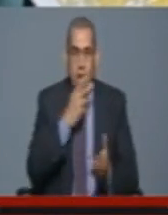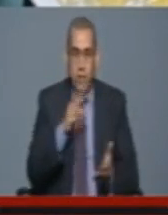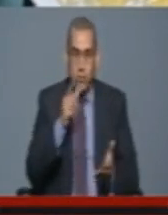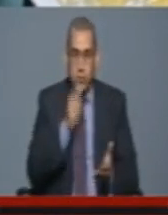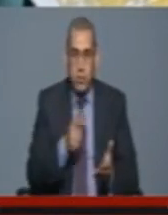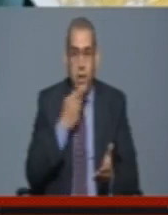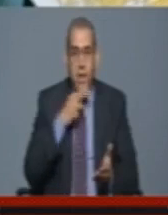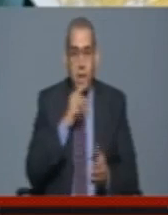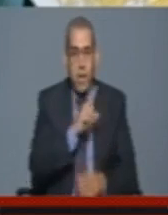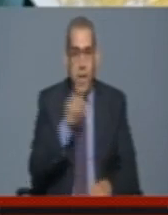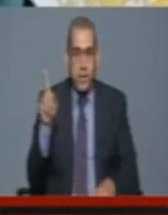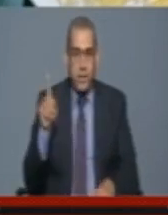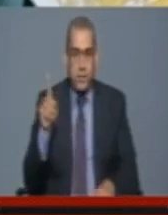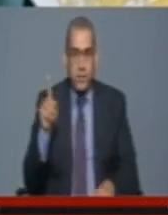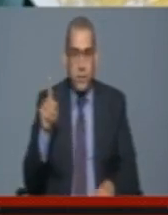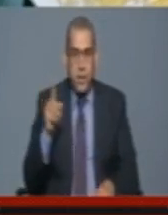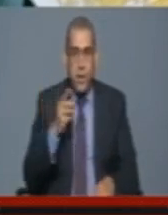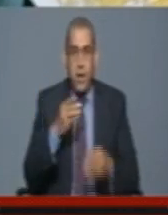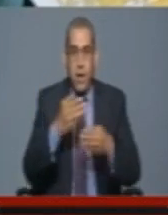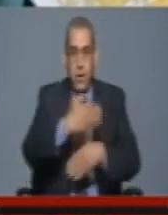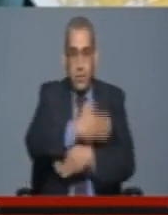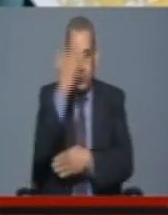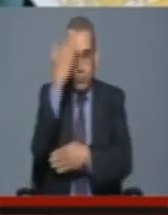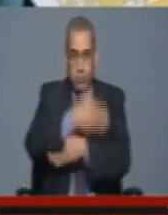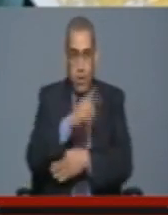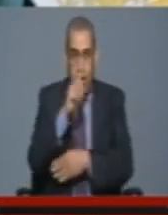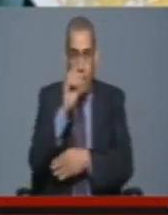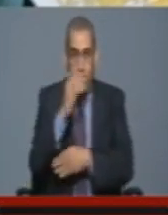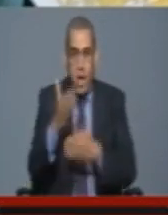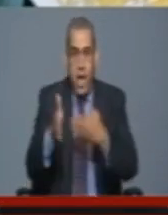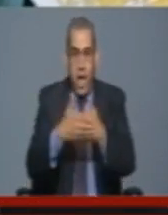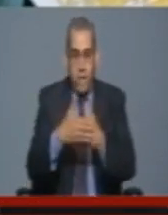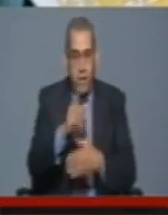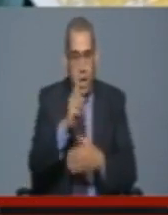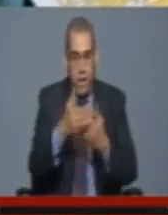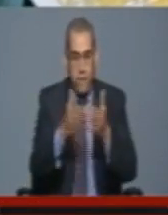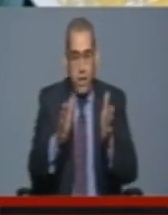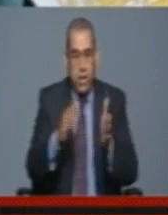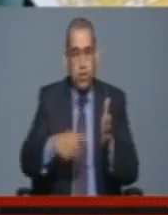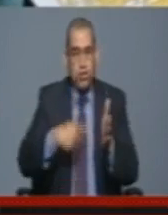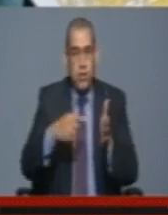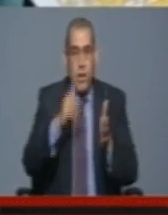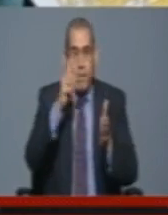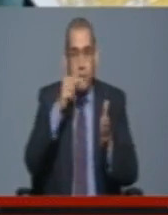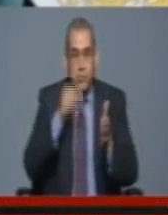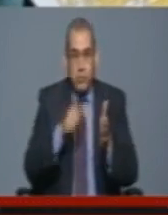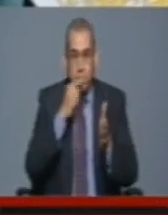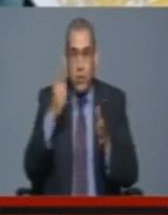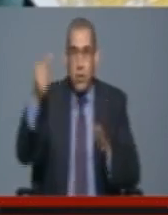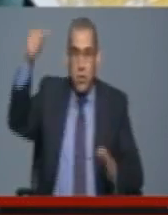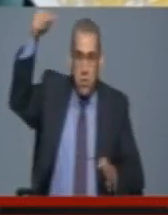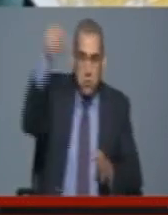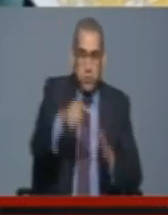لا نكذب ابدا. المعبر لم يغلق ابدا، ولكن تم قصف المعبر